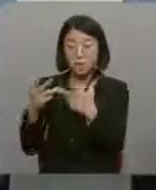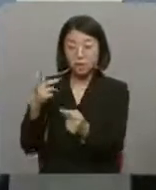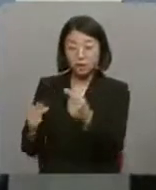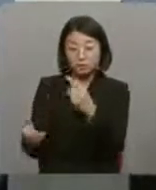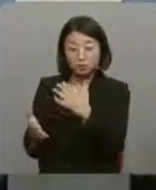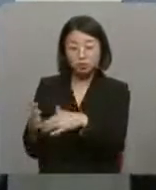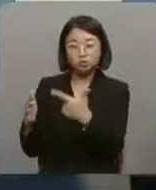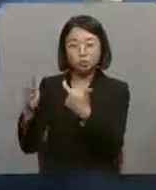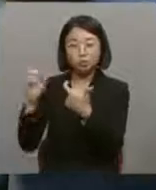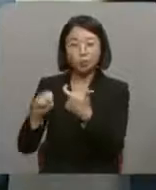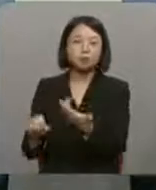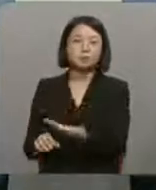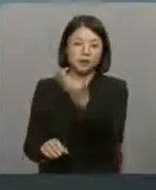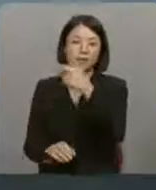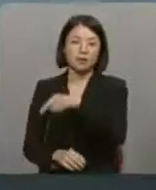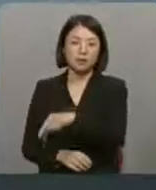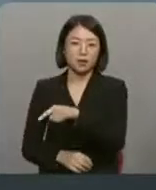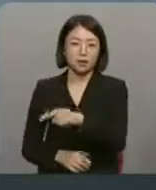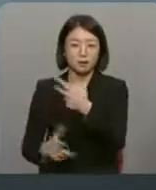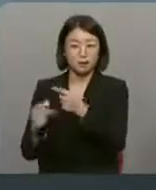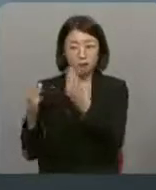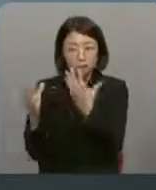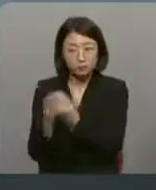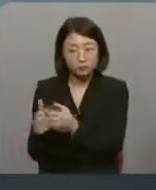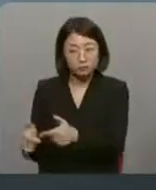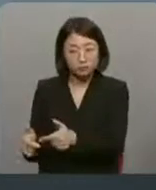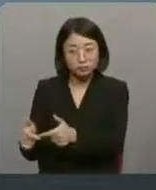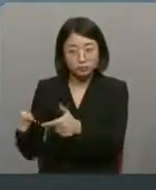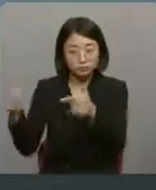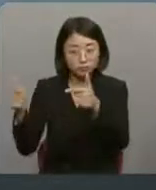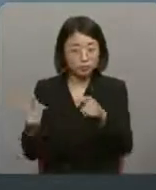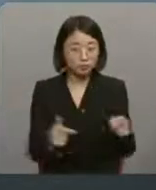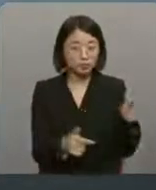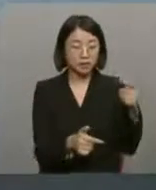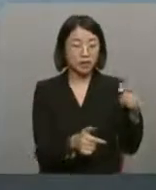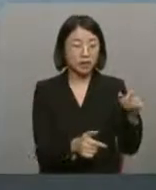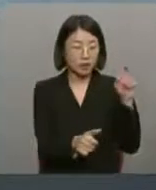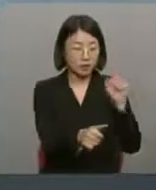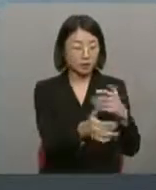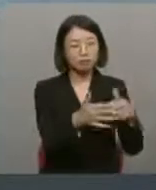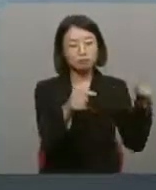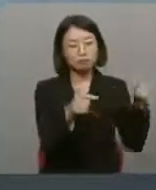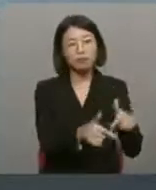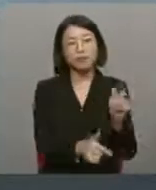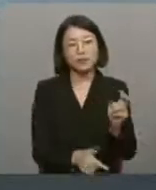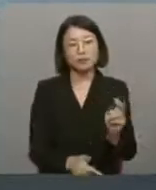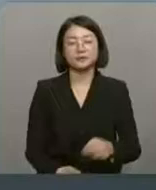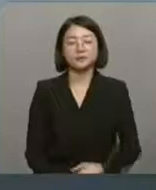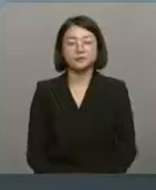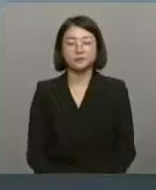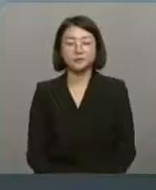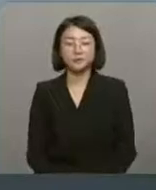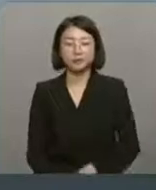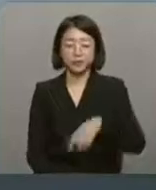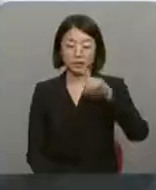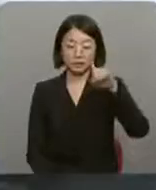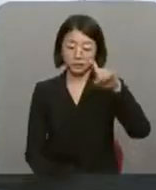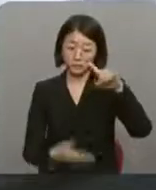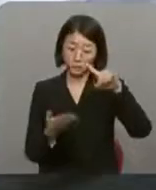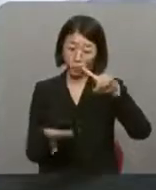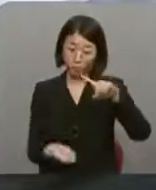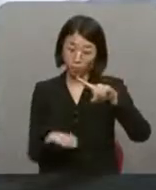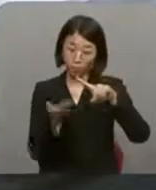다원 도민 백신 접종 완료 유리 확장자 감소 의 원인으로 분석됩니다 강원 오늘 다음달 10일 쯤